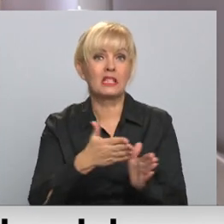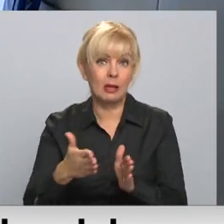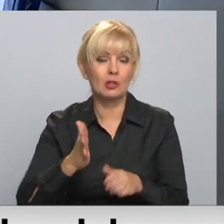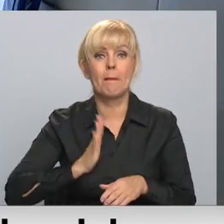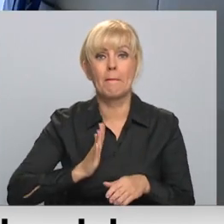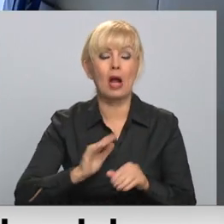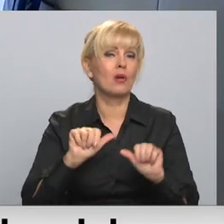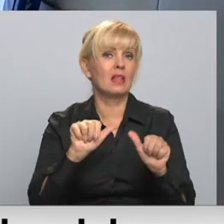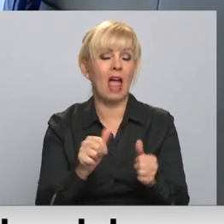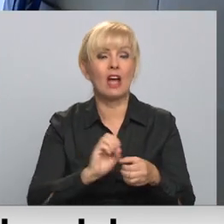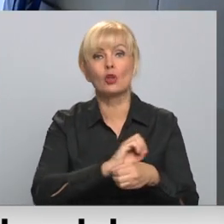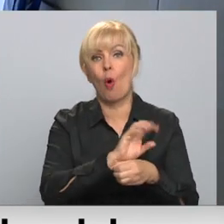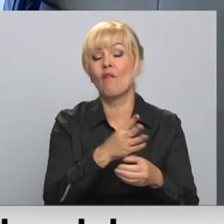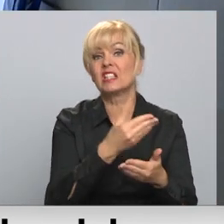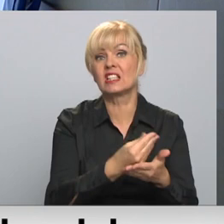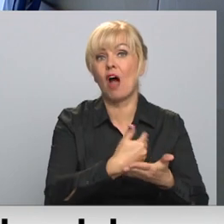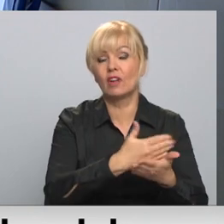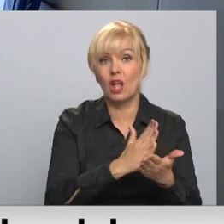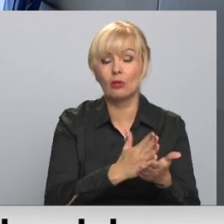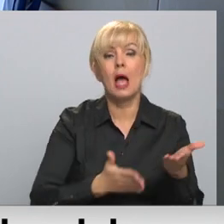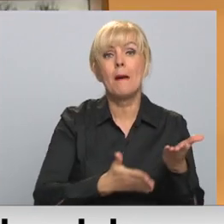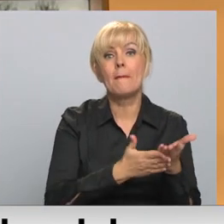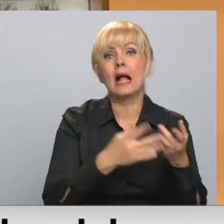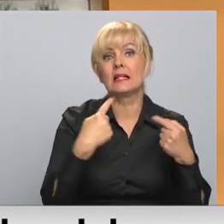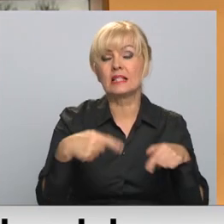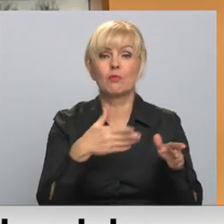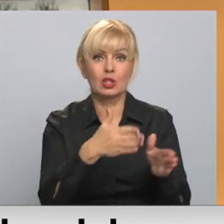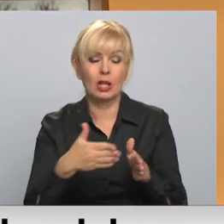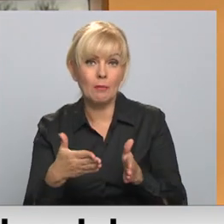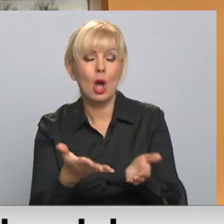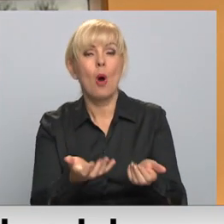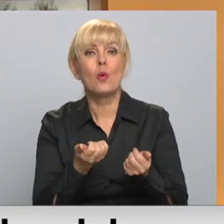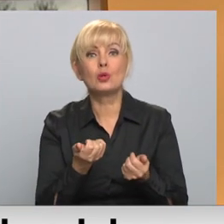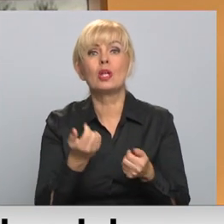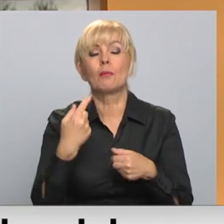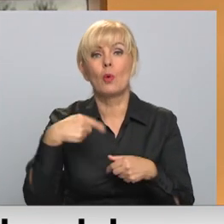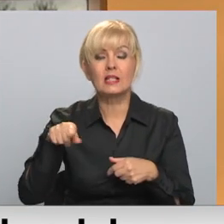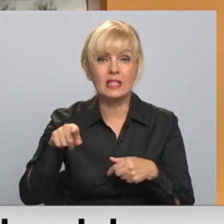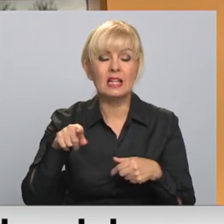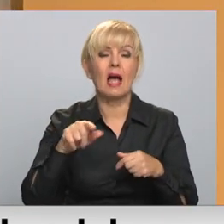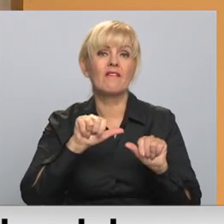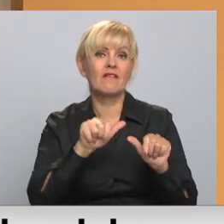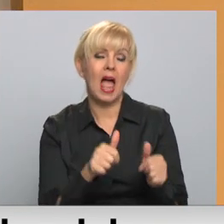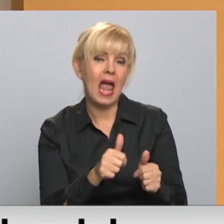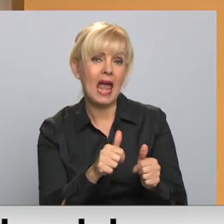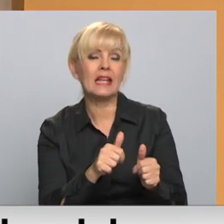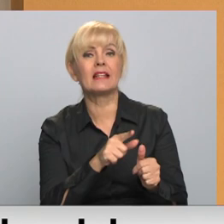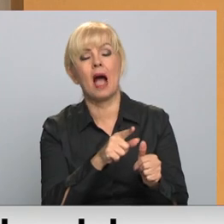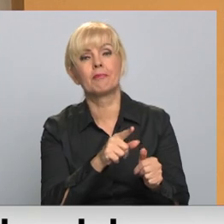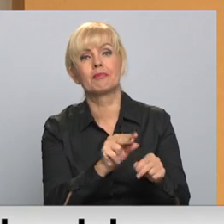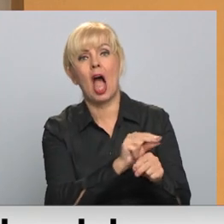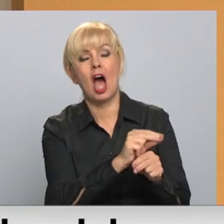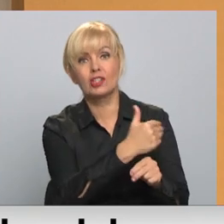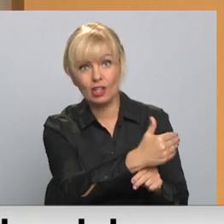pagaidām neveido savu Covid nodaļu, bet palīdz citām slimnīcām uzņemot no tām cita profila pacientu. Madonas slimnīca